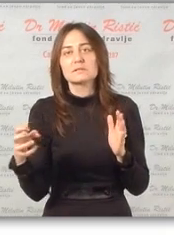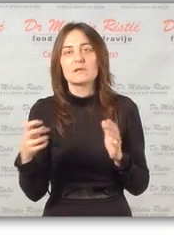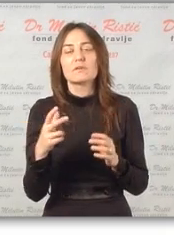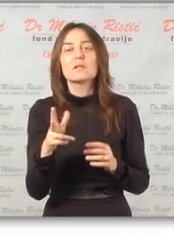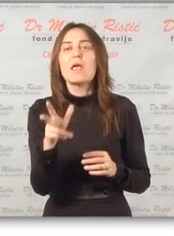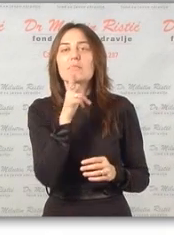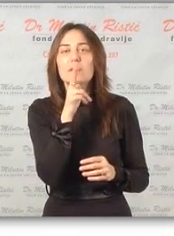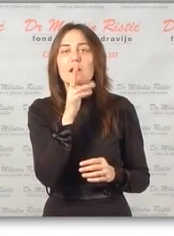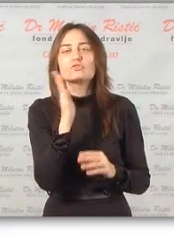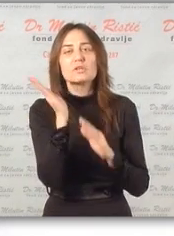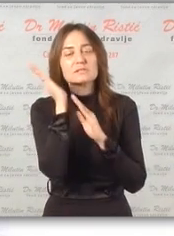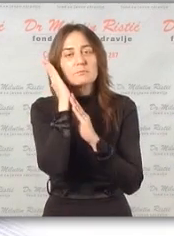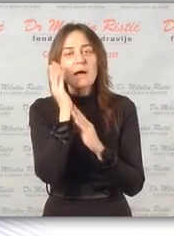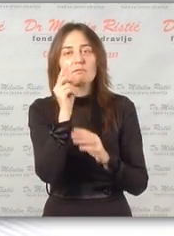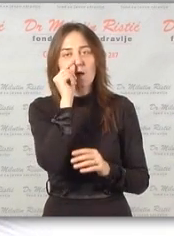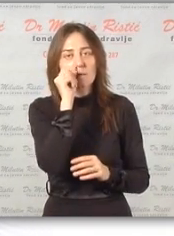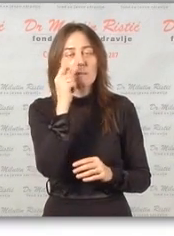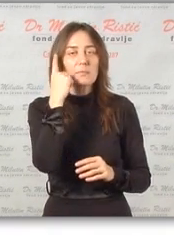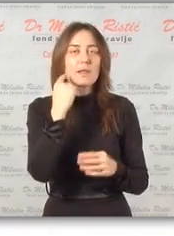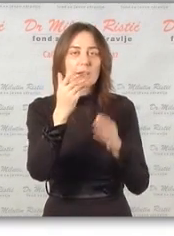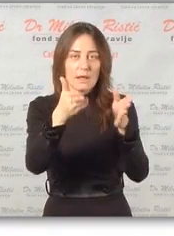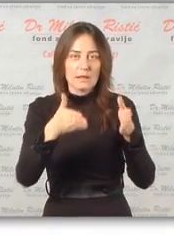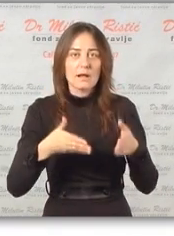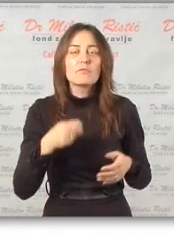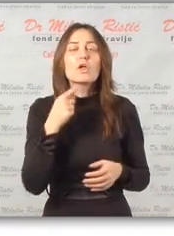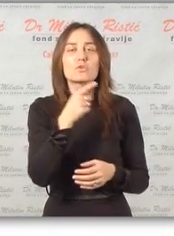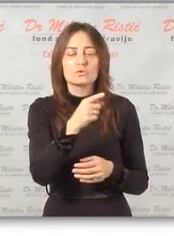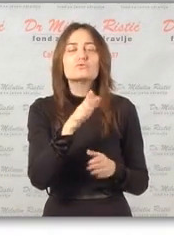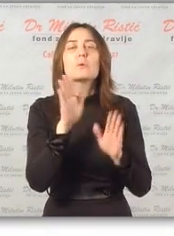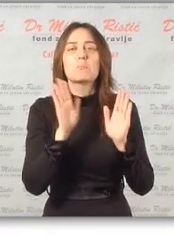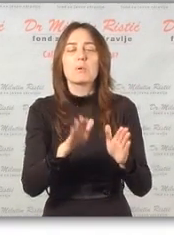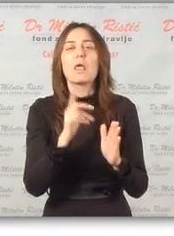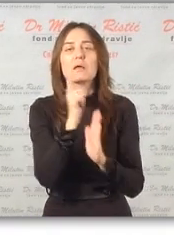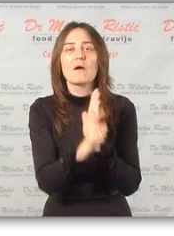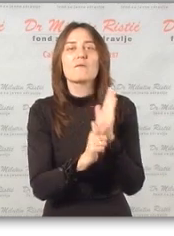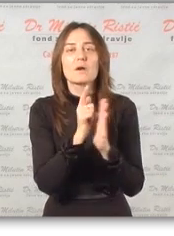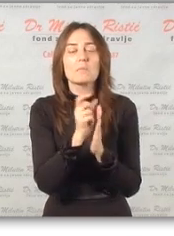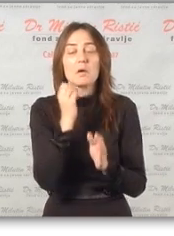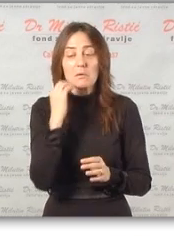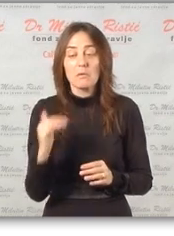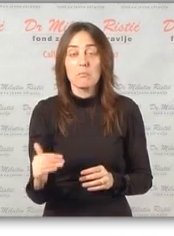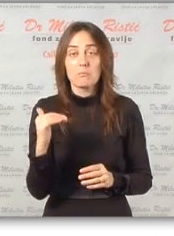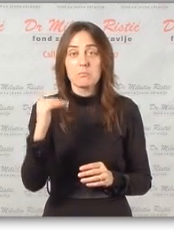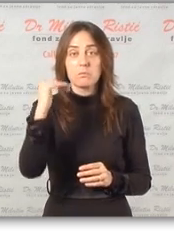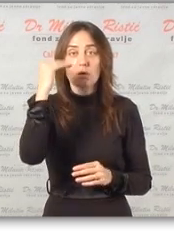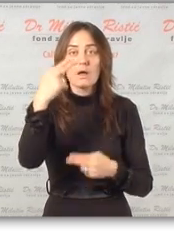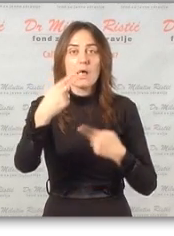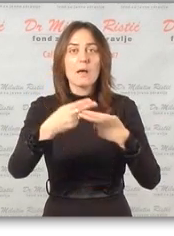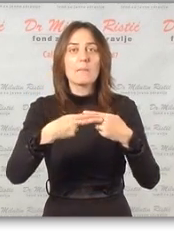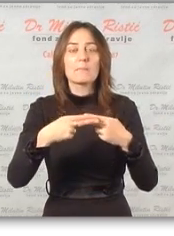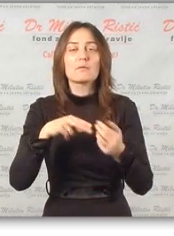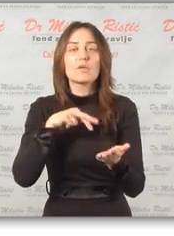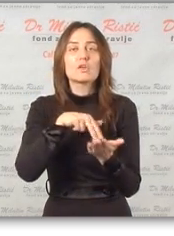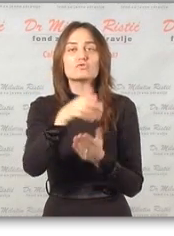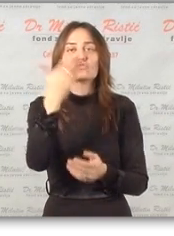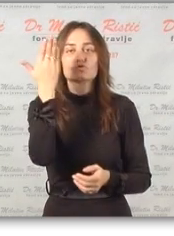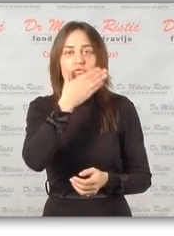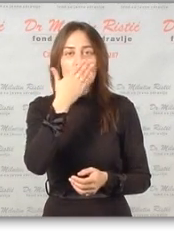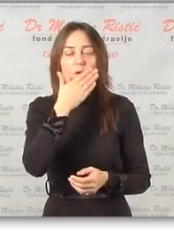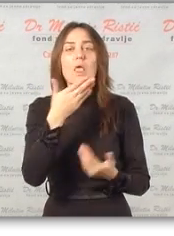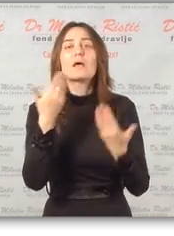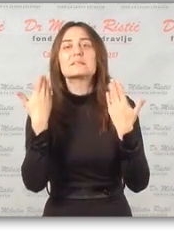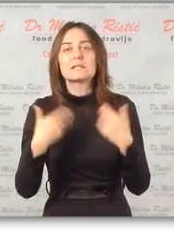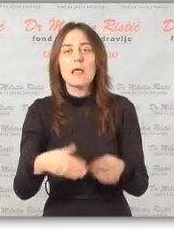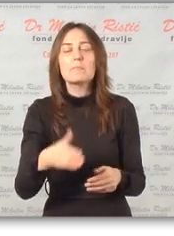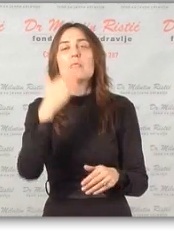dete nastaviti da traži da spava u roditeljskom krevetu. To će se polako, vremenom kako dete odraste i približava